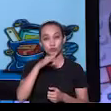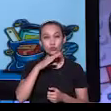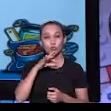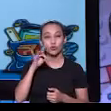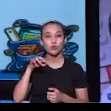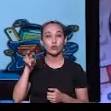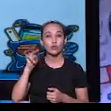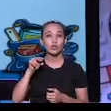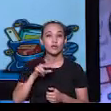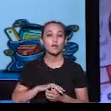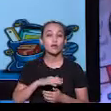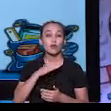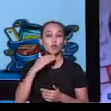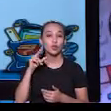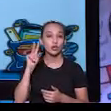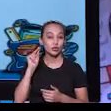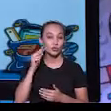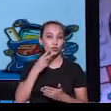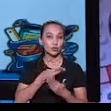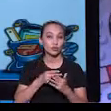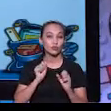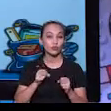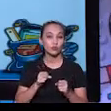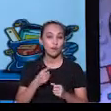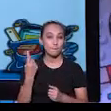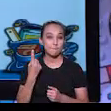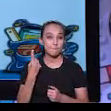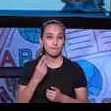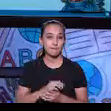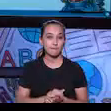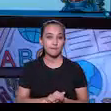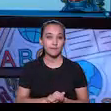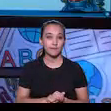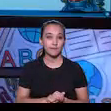во множественном числе тоже может быть. Первое.